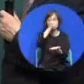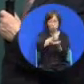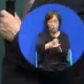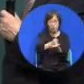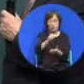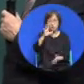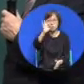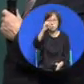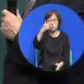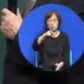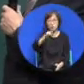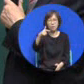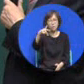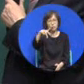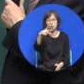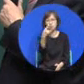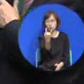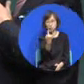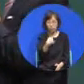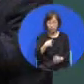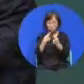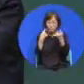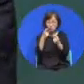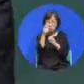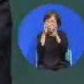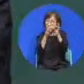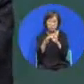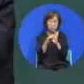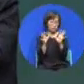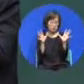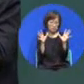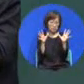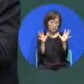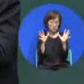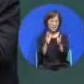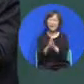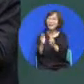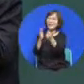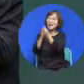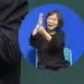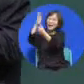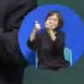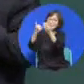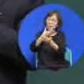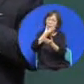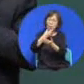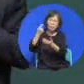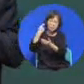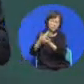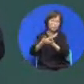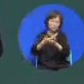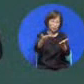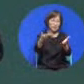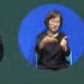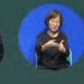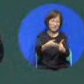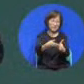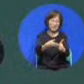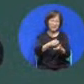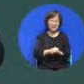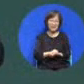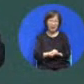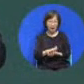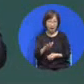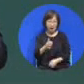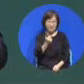they perish. That's the original 그래서 sin. 그래서 하나님이 복음을 주신 겁니다. That's why God gave us 자, the gospel. 이렇게 되면 이삭은